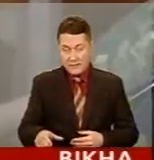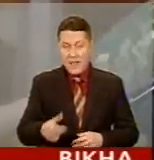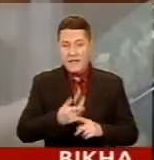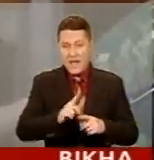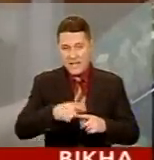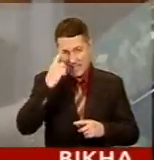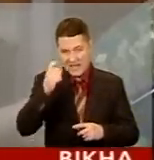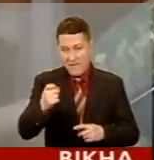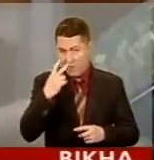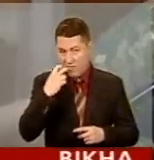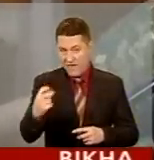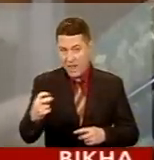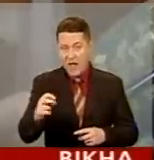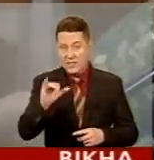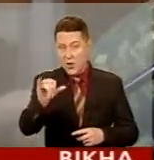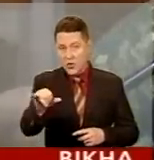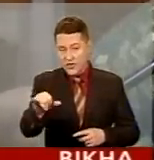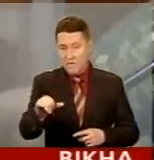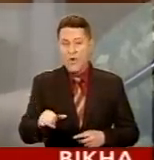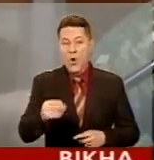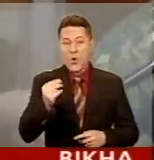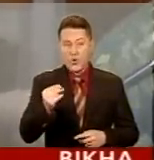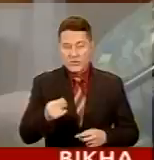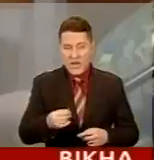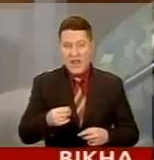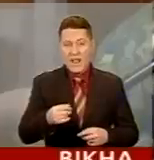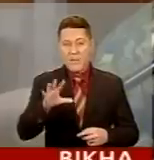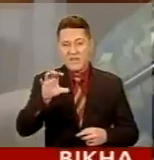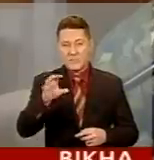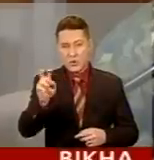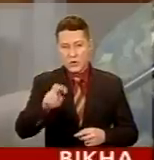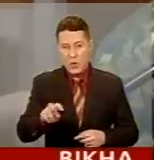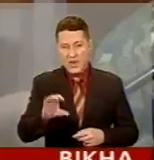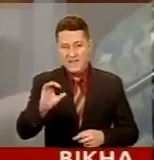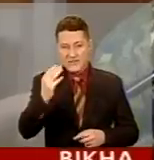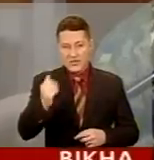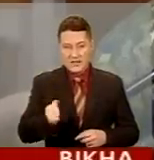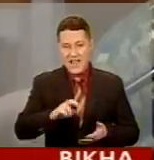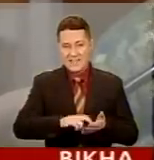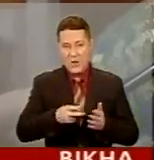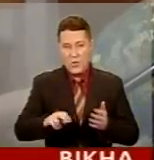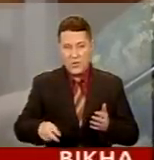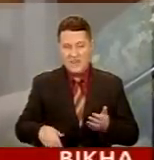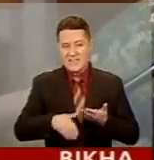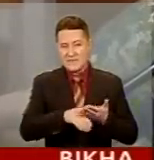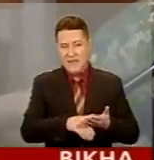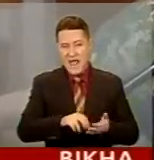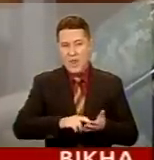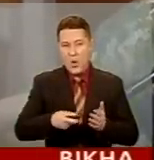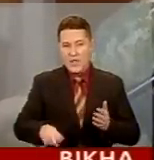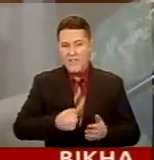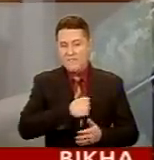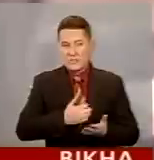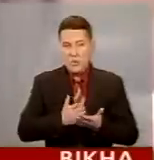заявив про вимагання в нього грошей в сумі 500 доларів США за сприяння в ухиленні від